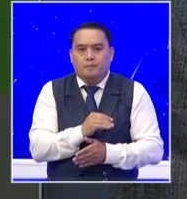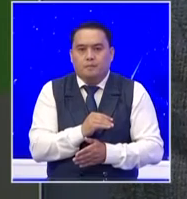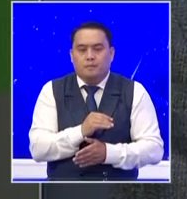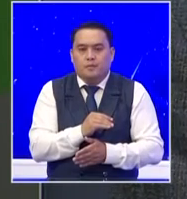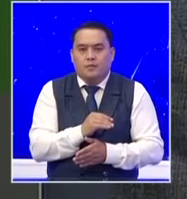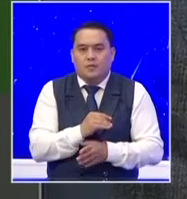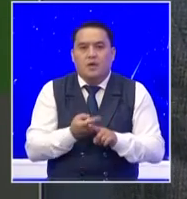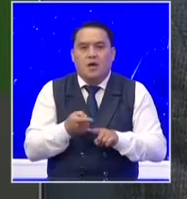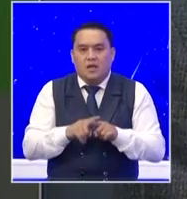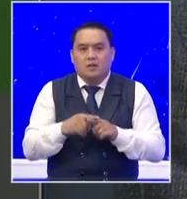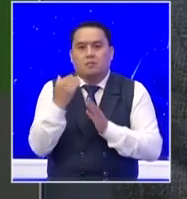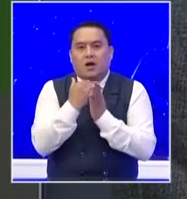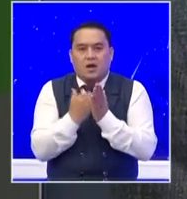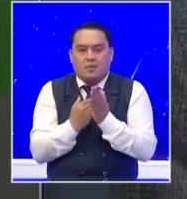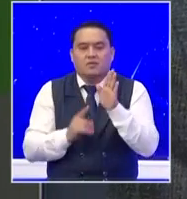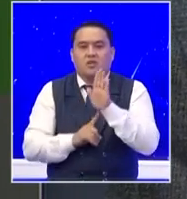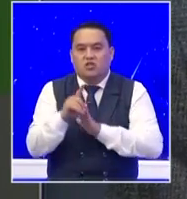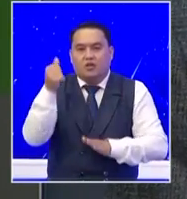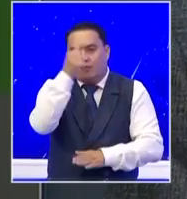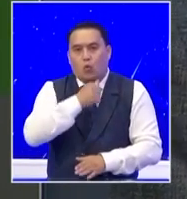по данным программам с начала года